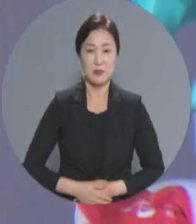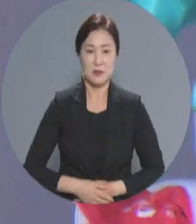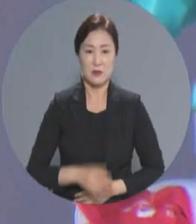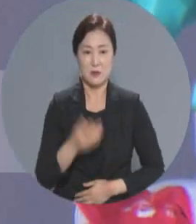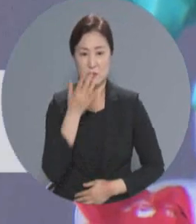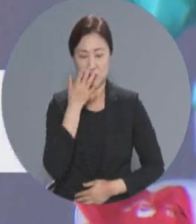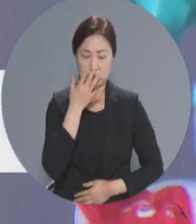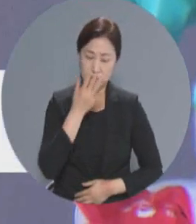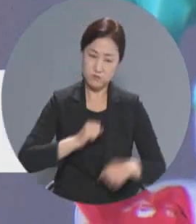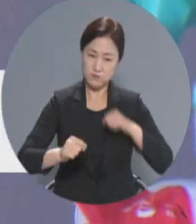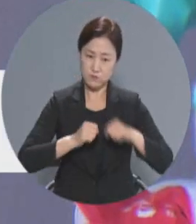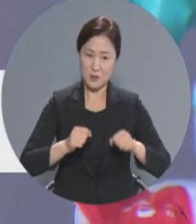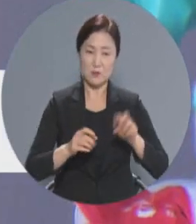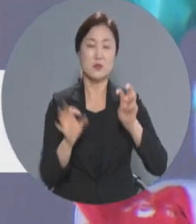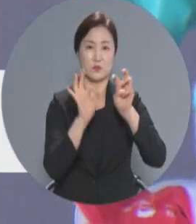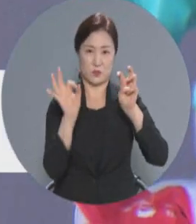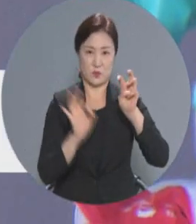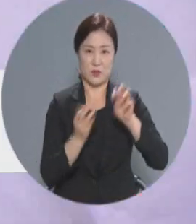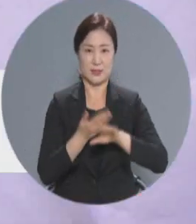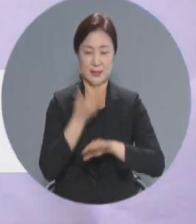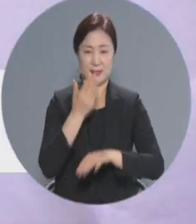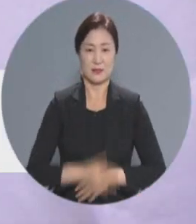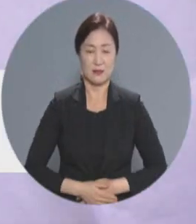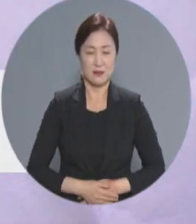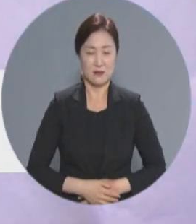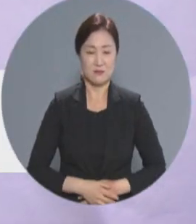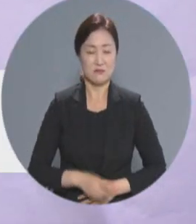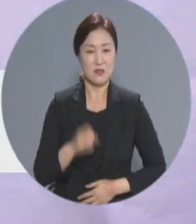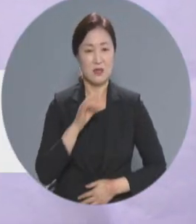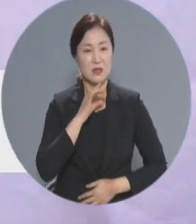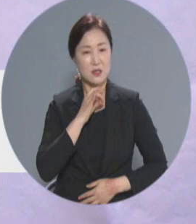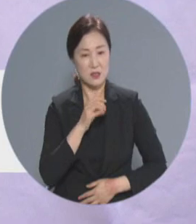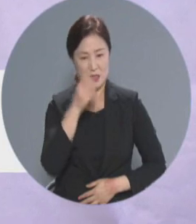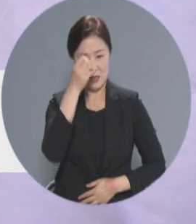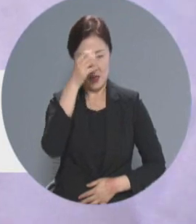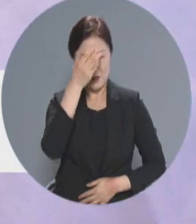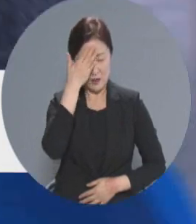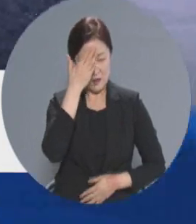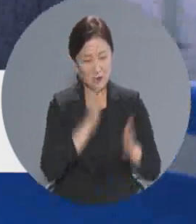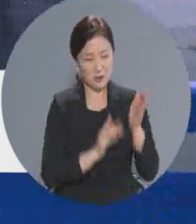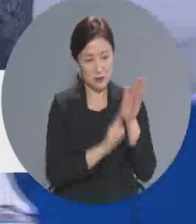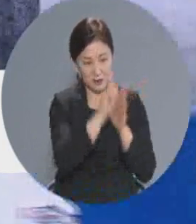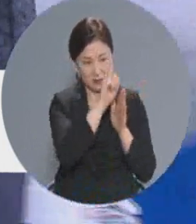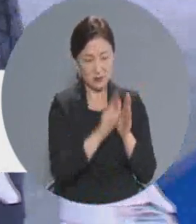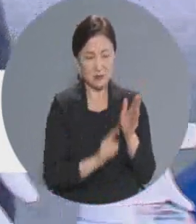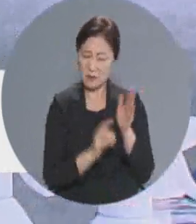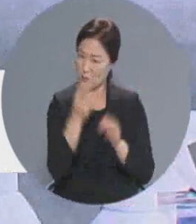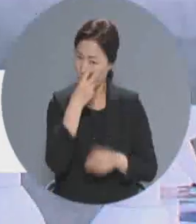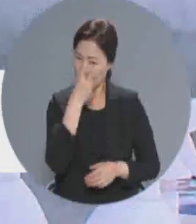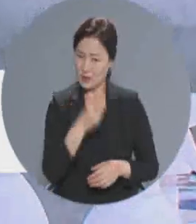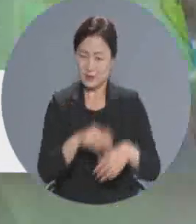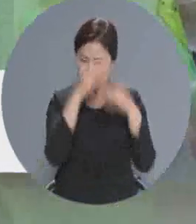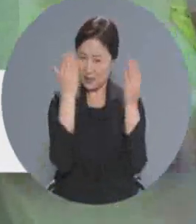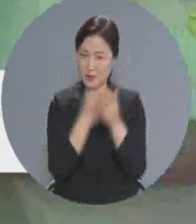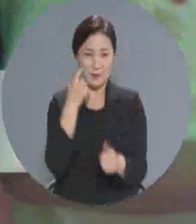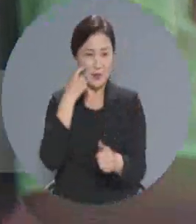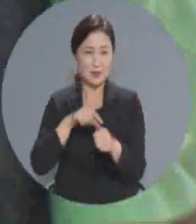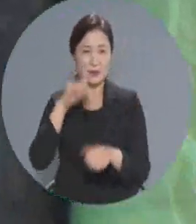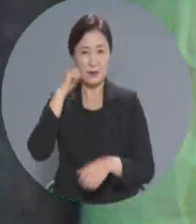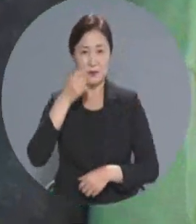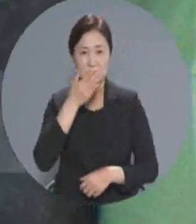30%예요. 이게 단순히 발열 체크 하나로 해서 모든 코로나 의심 환자가 다 걸러지는 건 아닙니다.